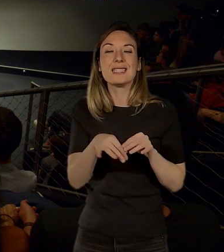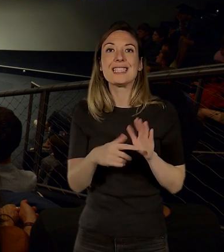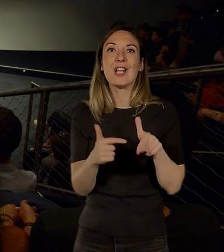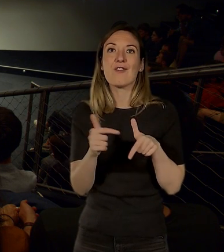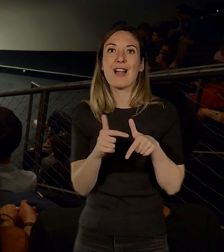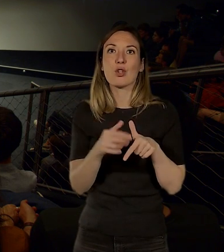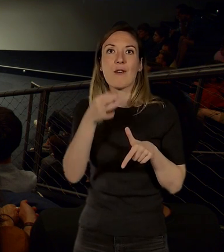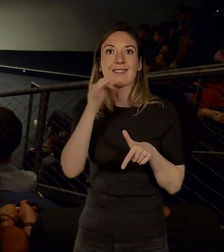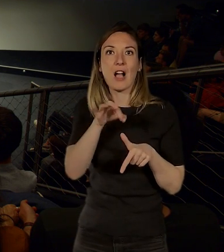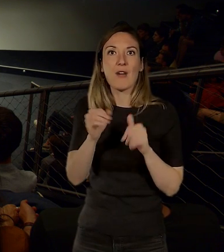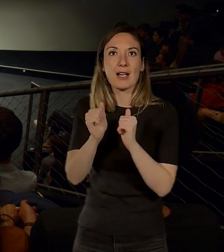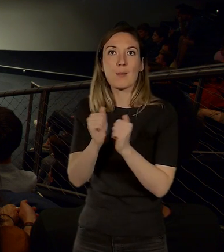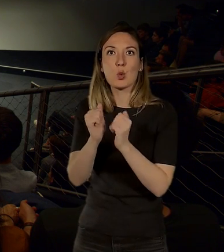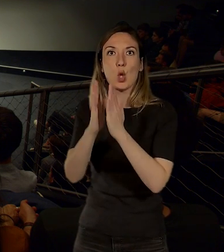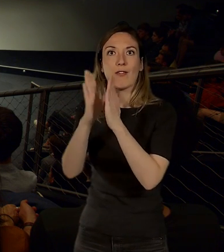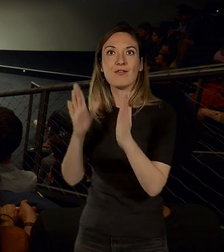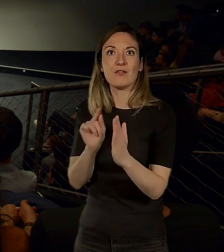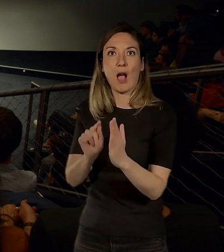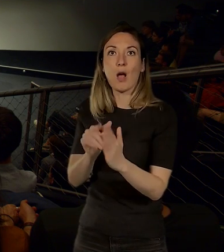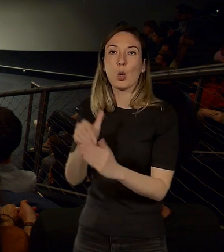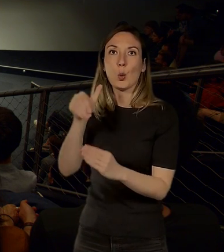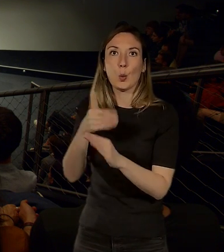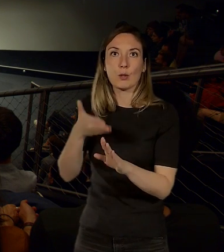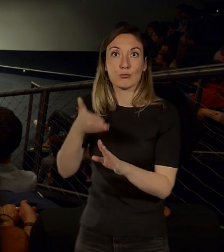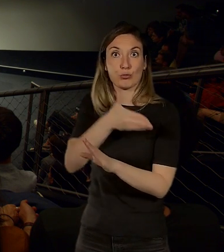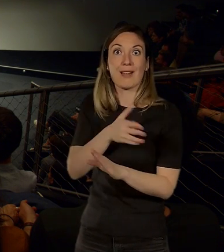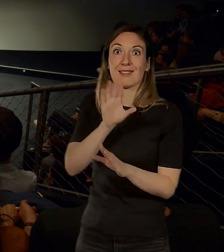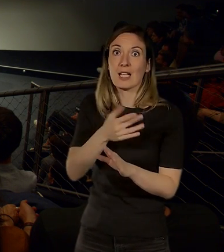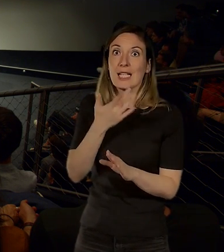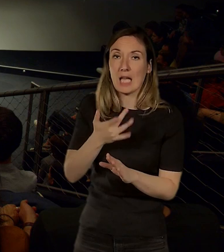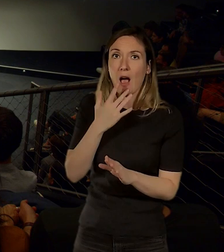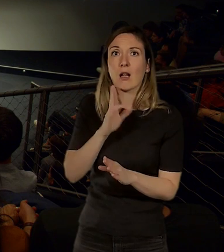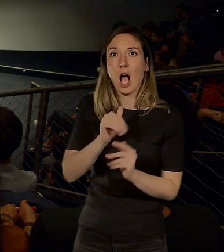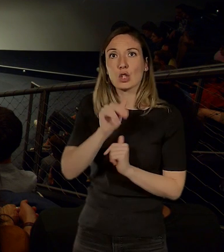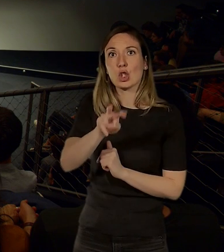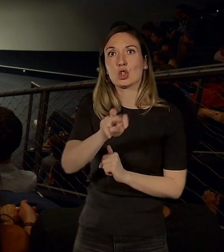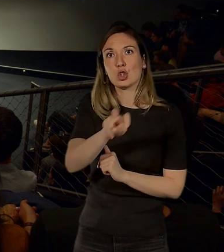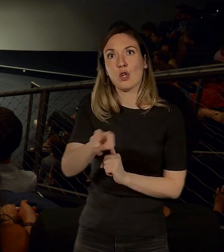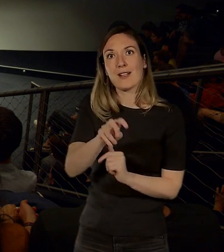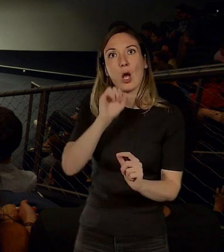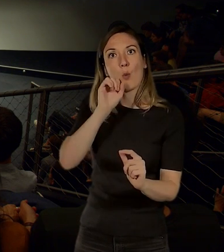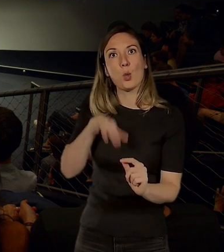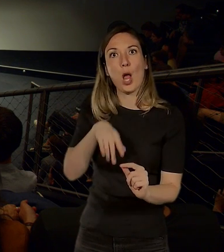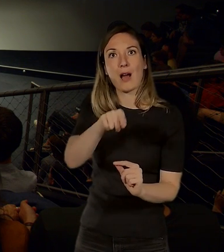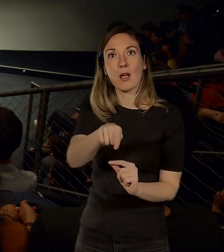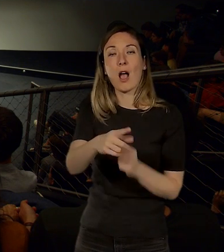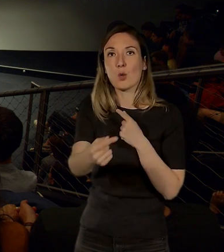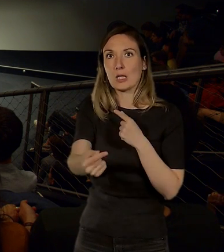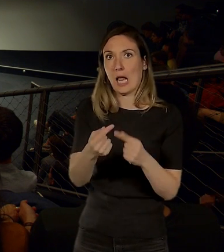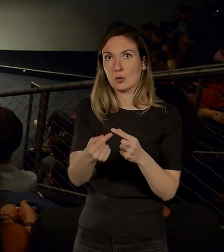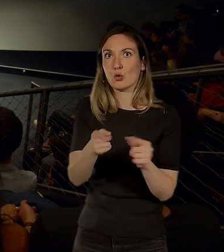připojováků, odpojováků, co vedou k křižovatce u Bulhara. Tam se vlastně zkracují na